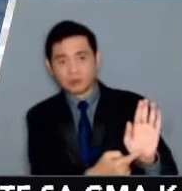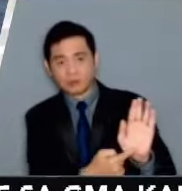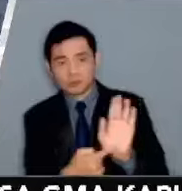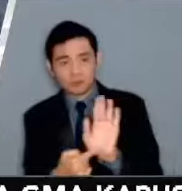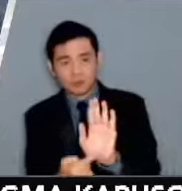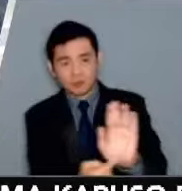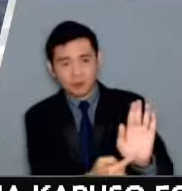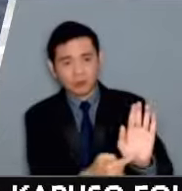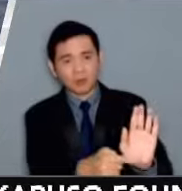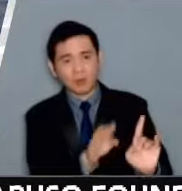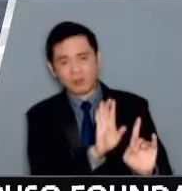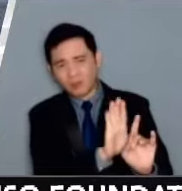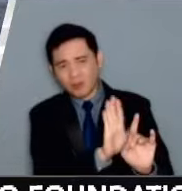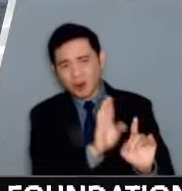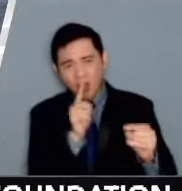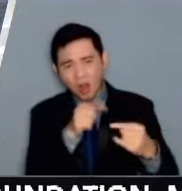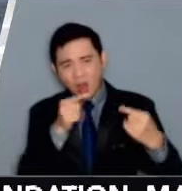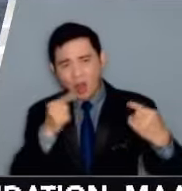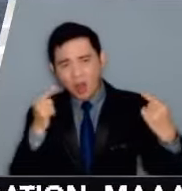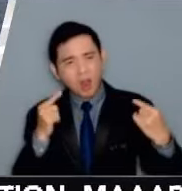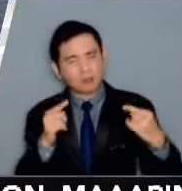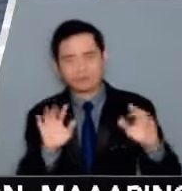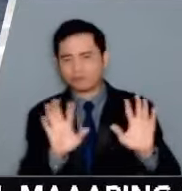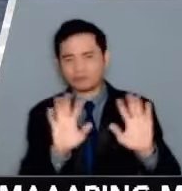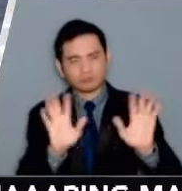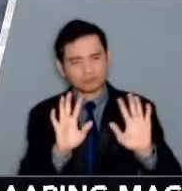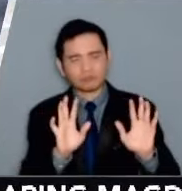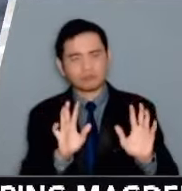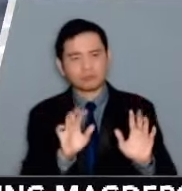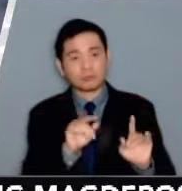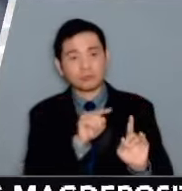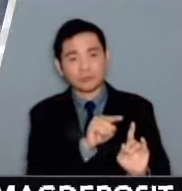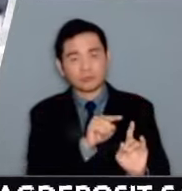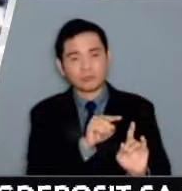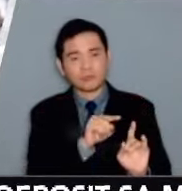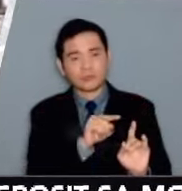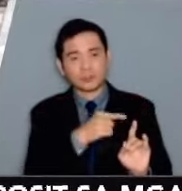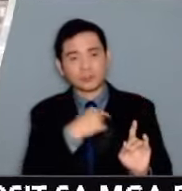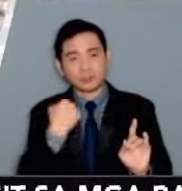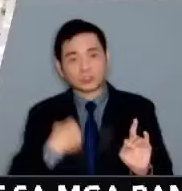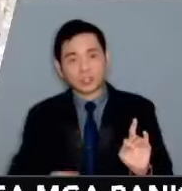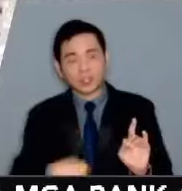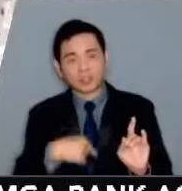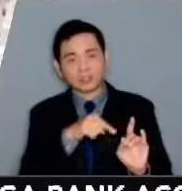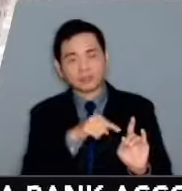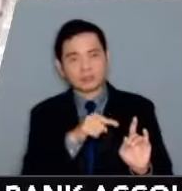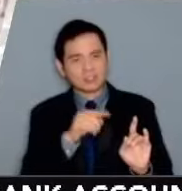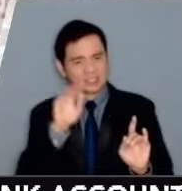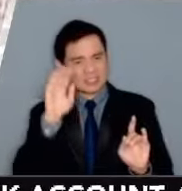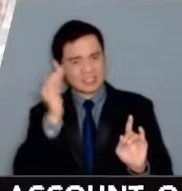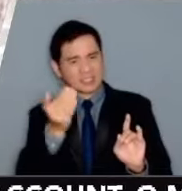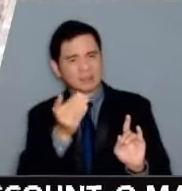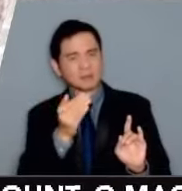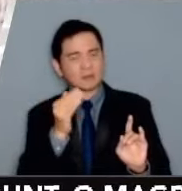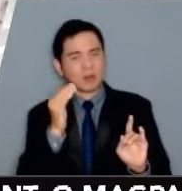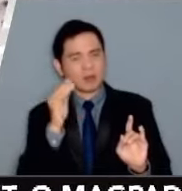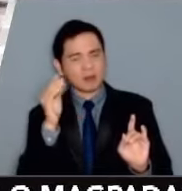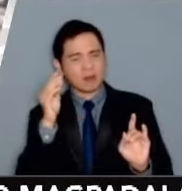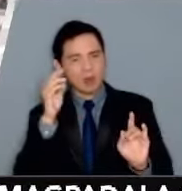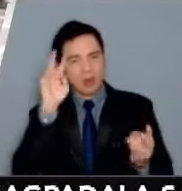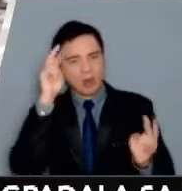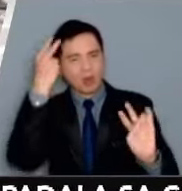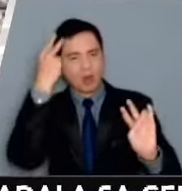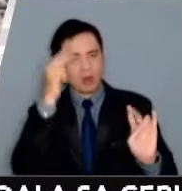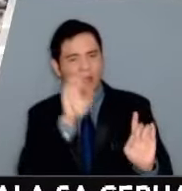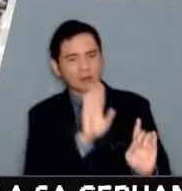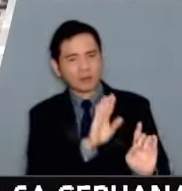pagkakaiba, pinili raw ng Chinese Foreign Ministry na i-misrepresent ang kanilang naging kasunduan. Itinanggi ng Philippine Coast